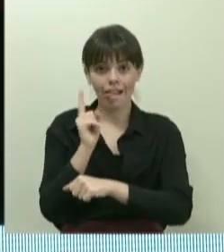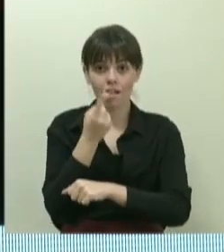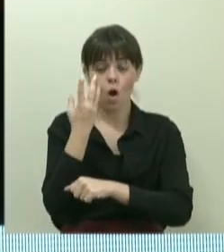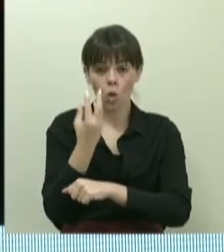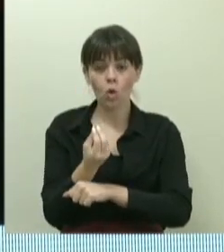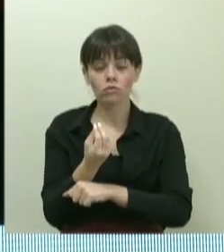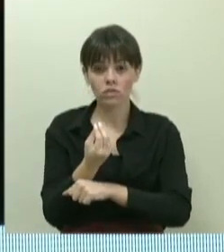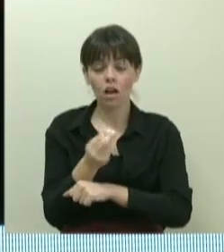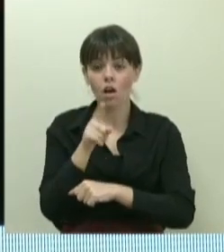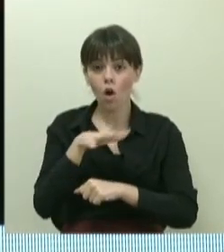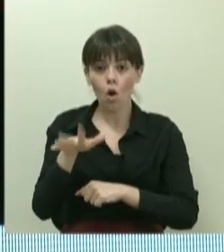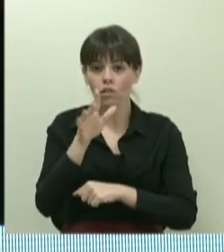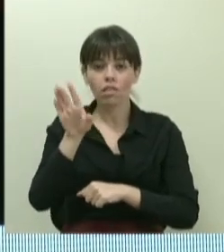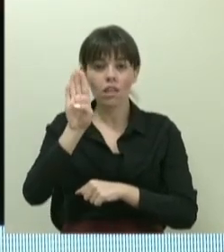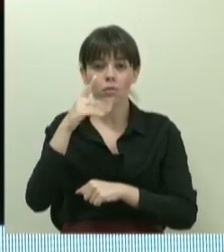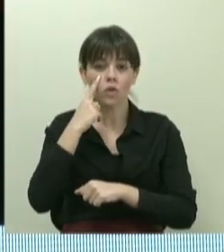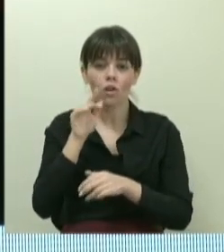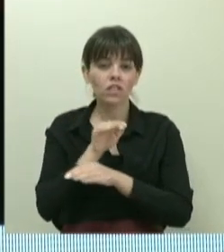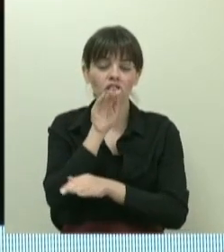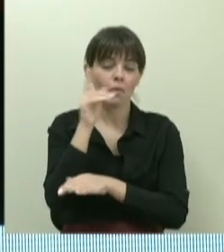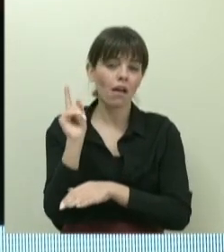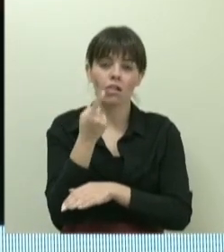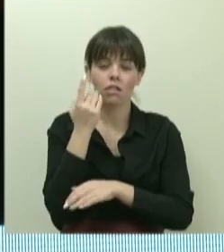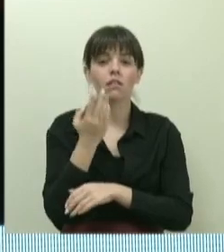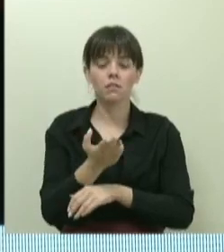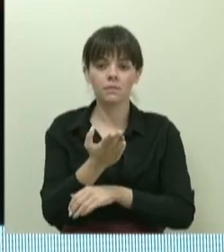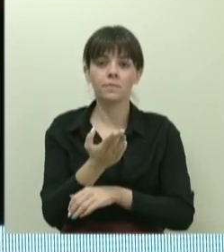güçlendiremiyorsanız orada demokrasiyi de yaşatamazsınız.